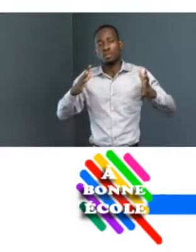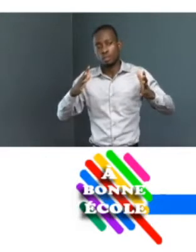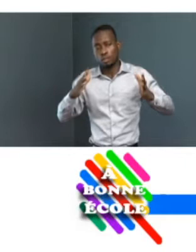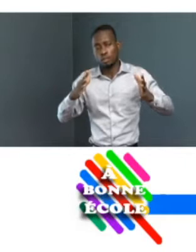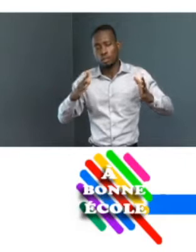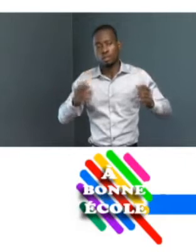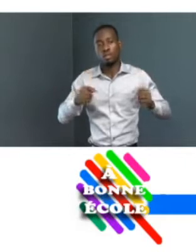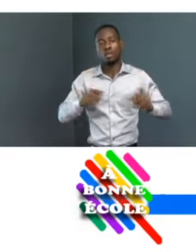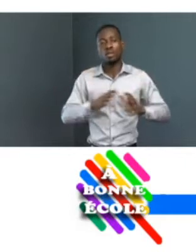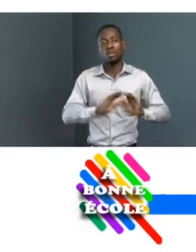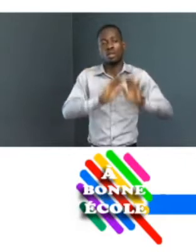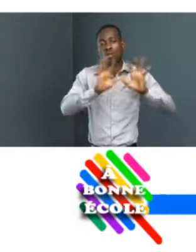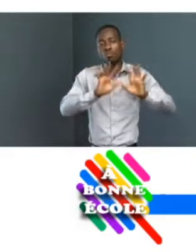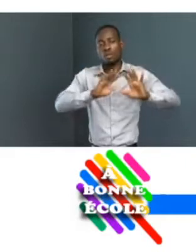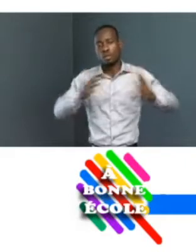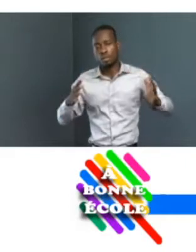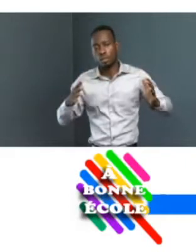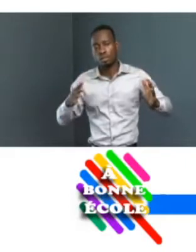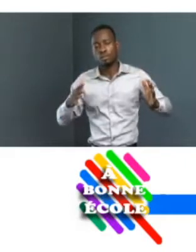on est en lumière intense,